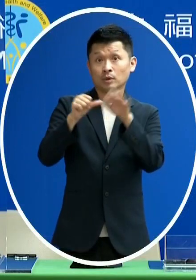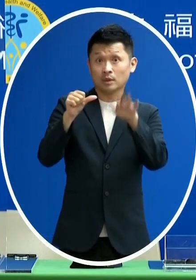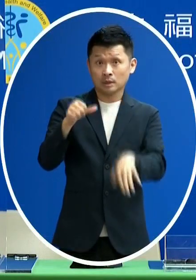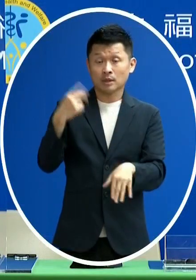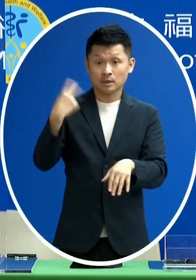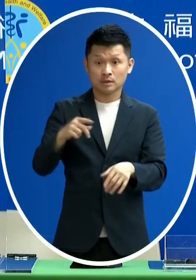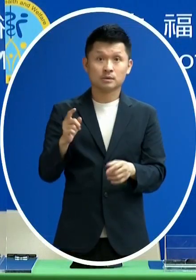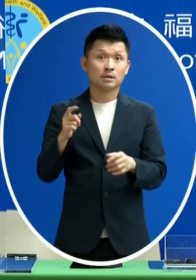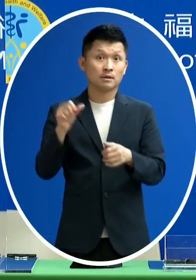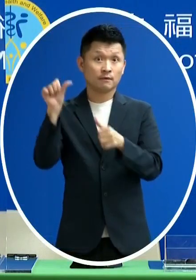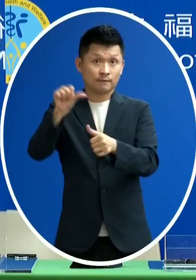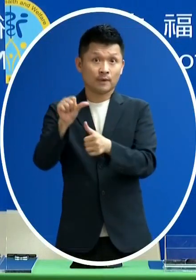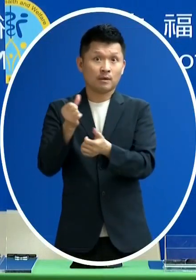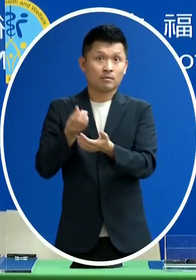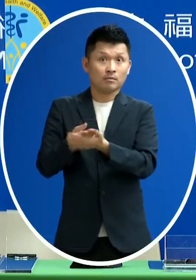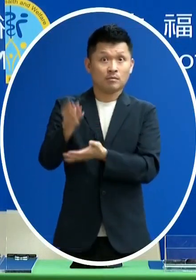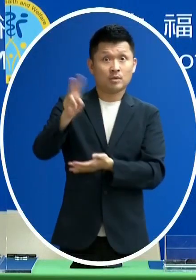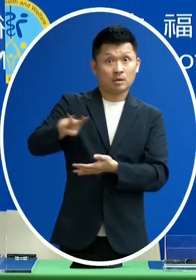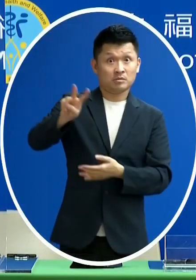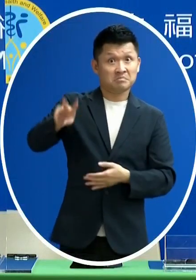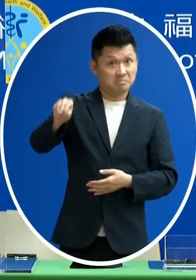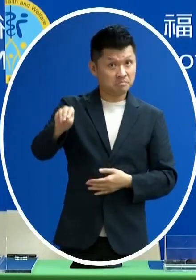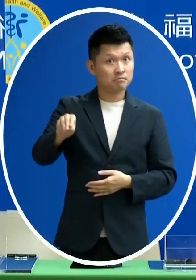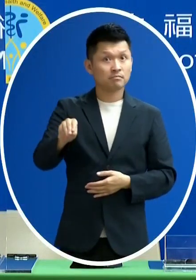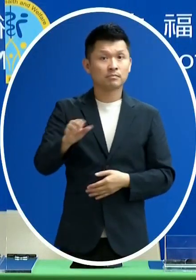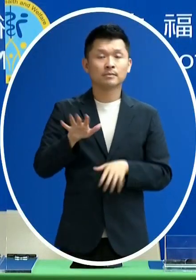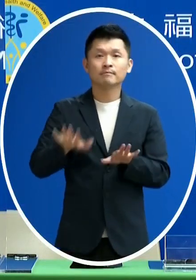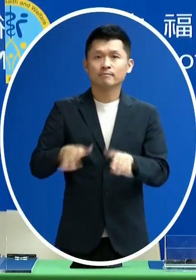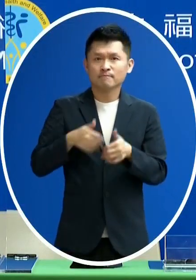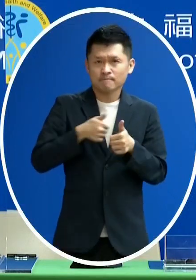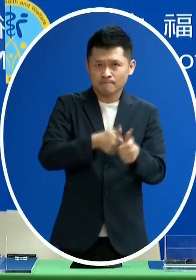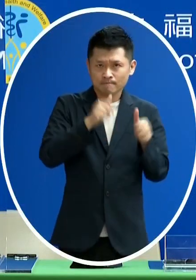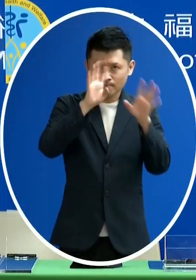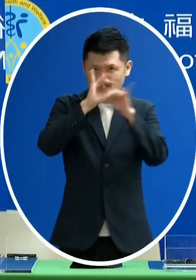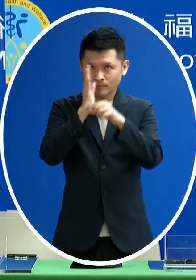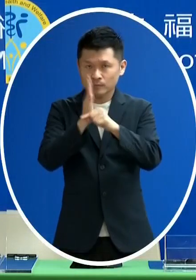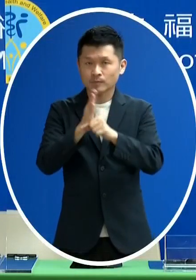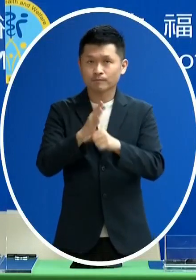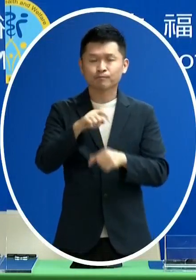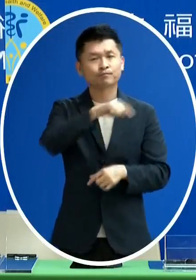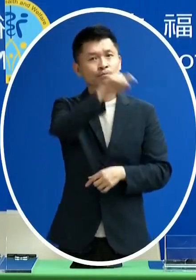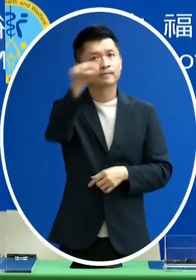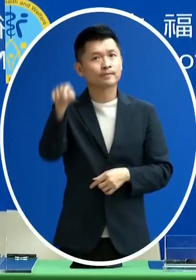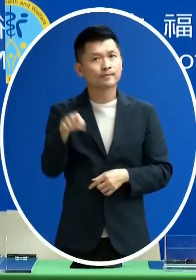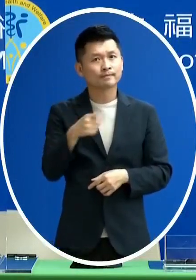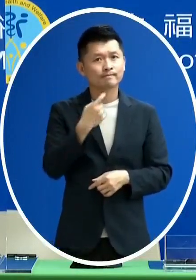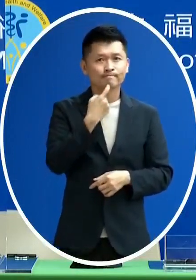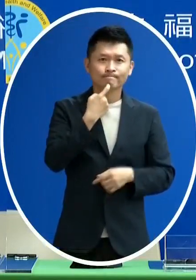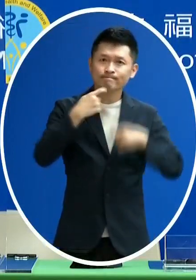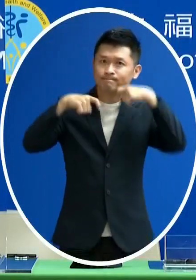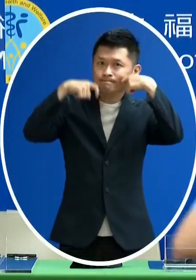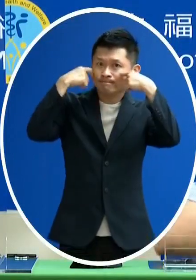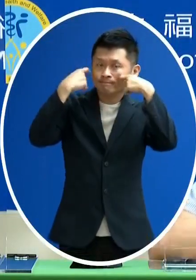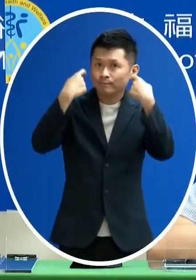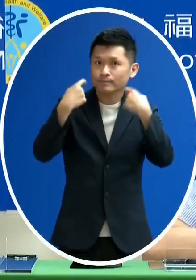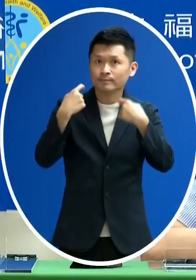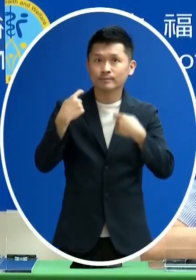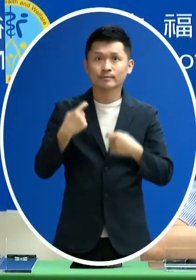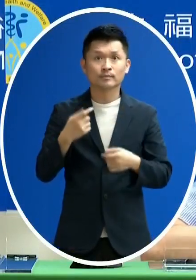的罚款，所以这些其实都已经在进行。那各位可能会有一些想要了解的，就是